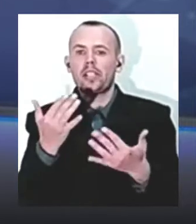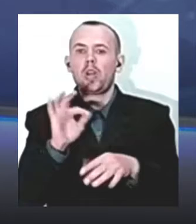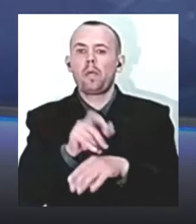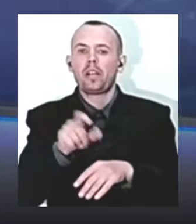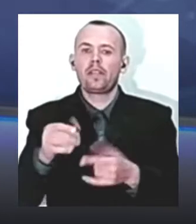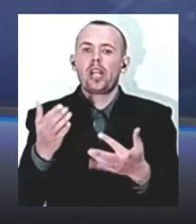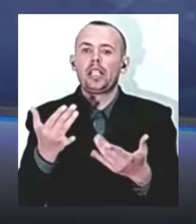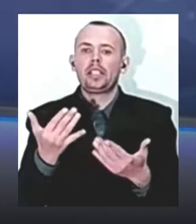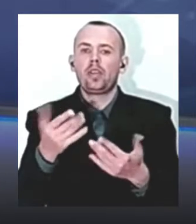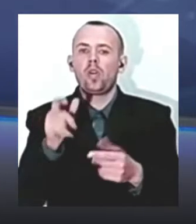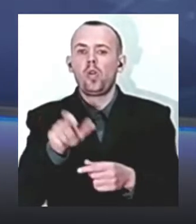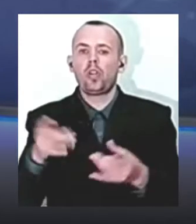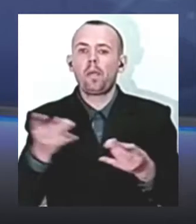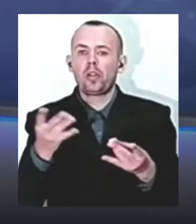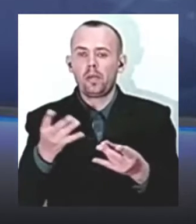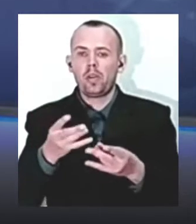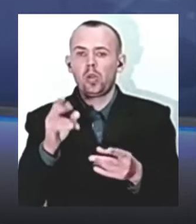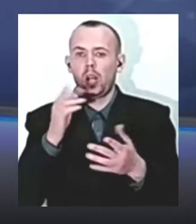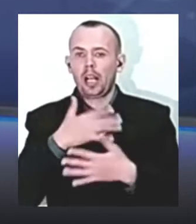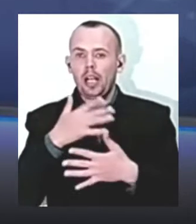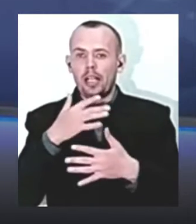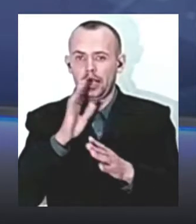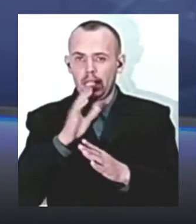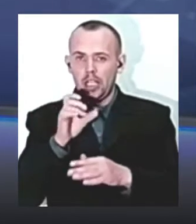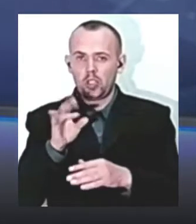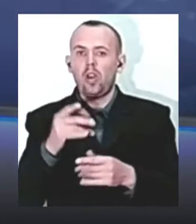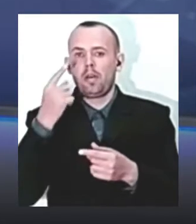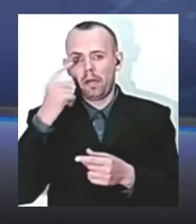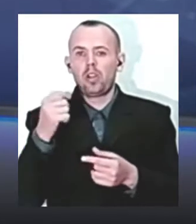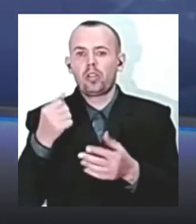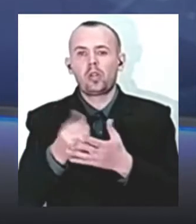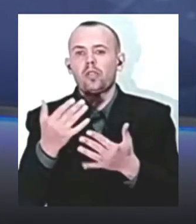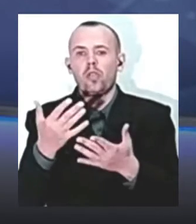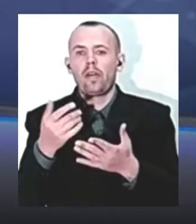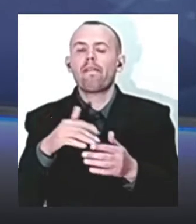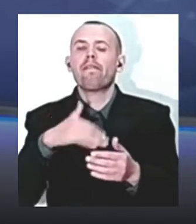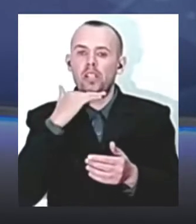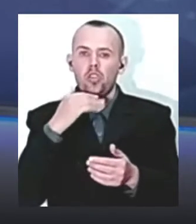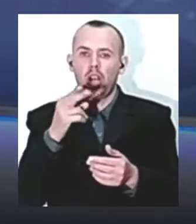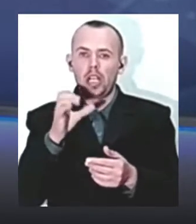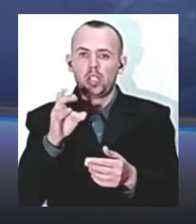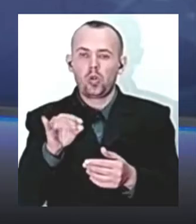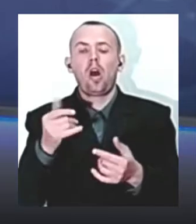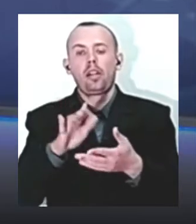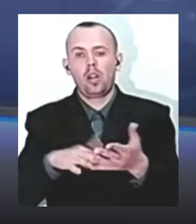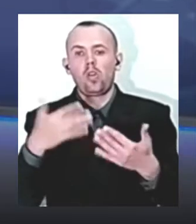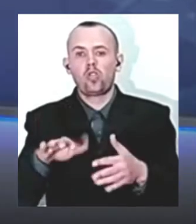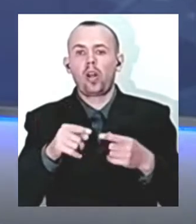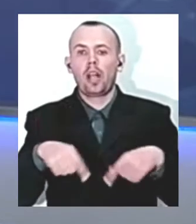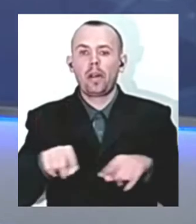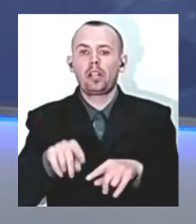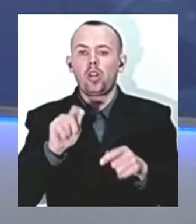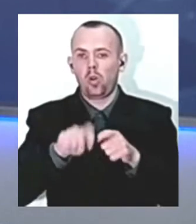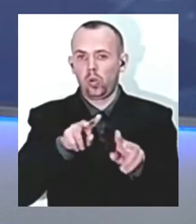люди потребують цього кисню, повідомляють, до скільки там вистачить цього кисню. Далі вже департамент контролює цей